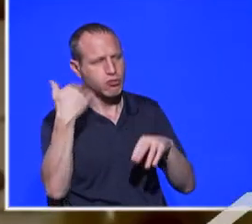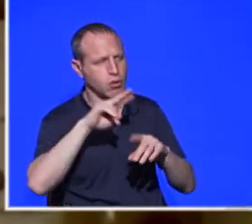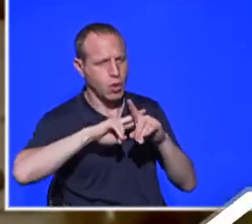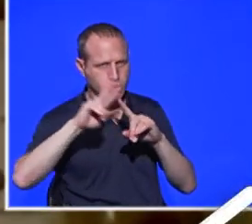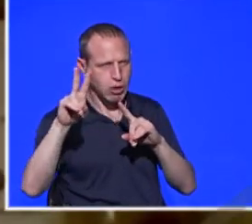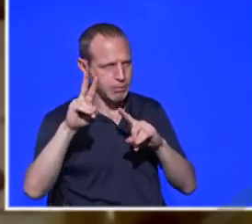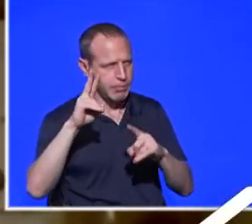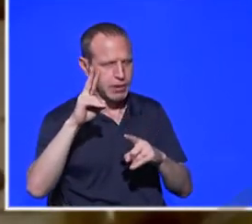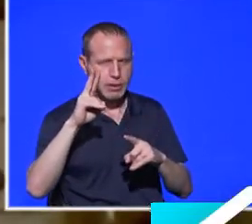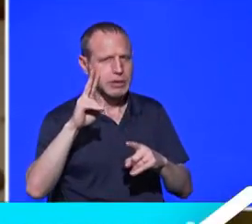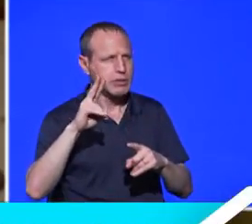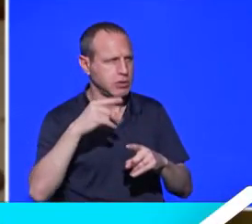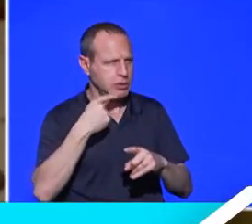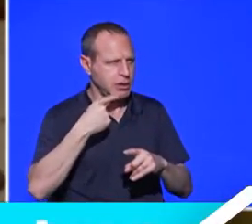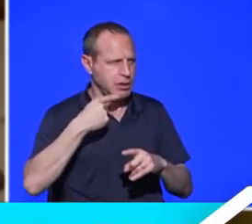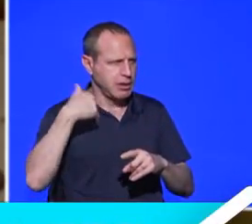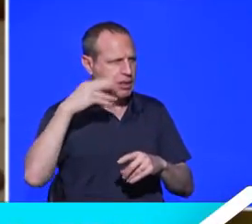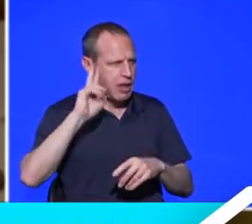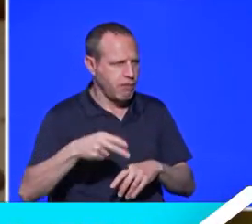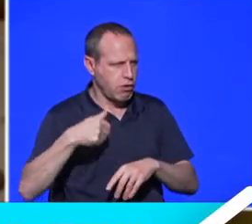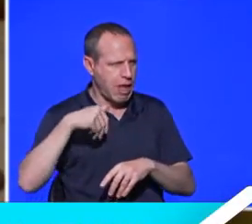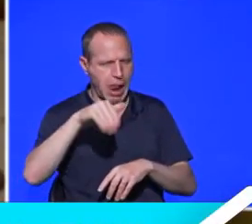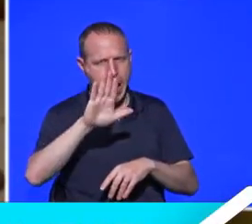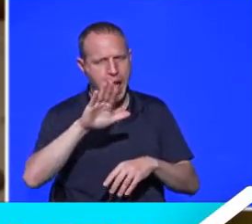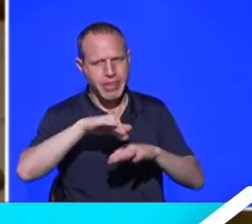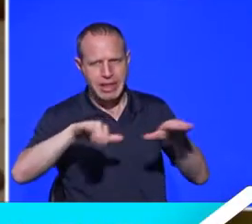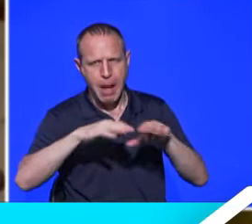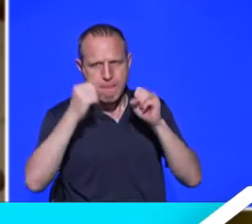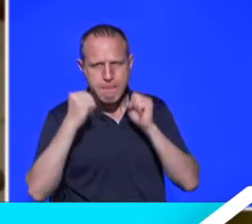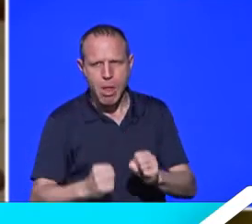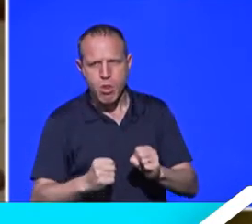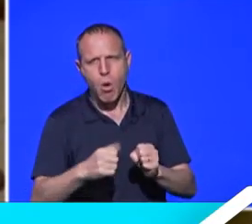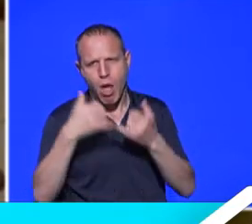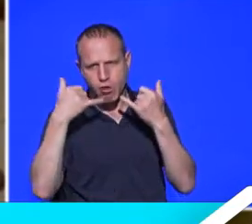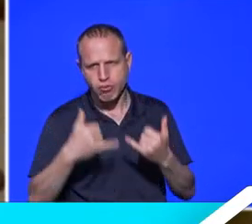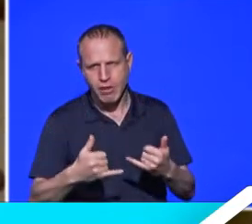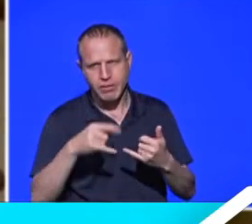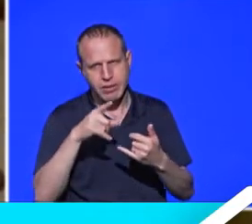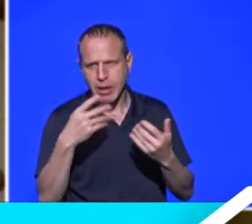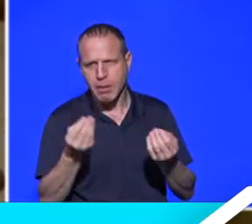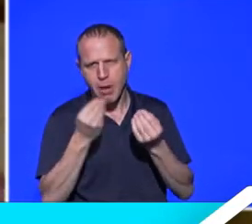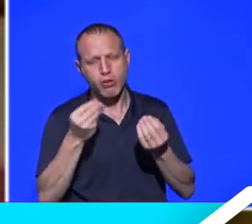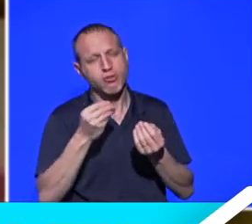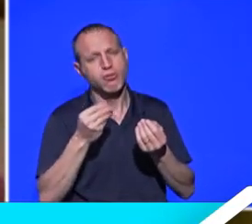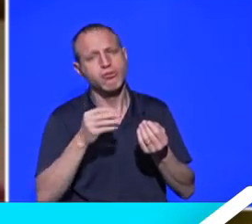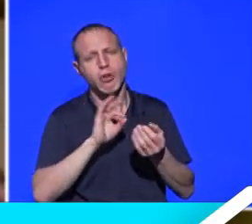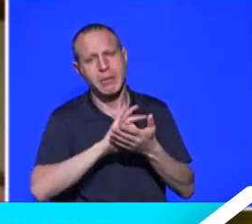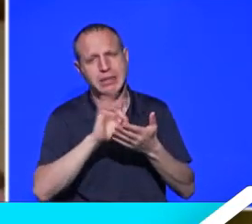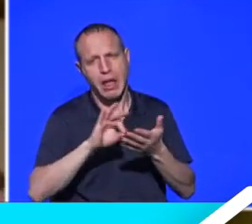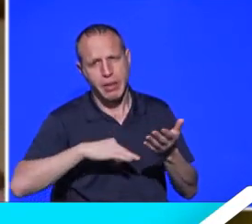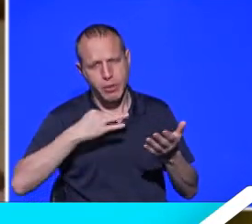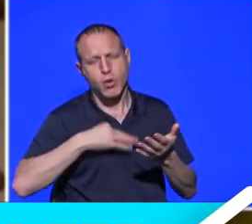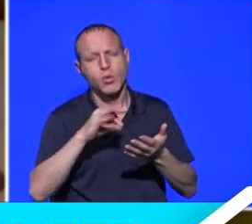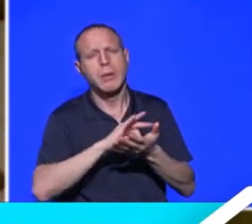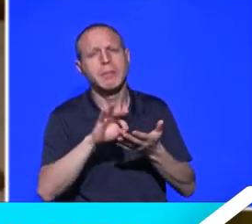חודשיים כבר לא, כלומר יהיה אפשר ללכת לים בבטחה, כרגע זה משהו שלפי משרד הבריאות ומשרד להגנת הסביבה